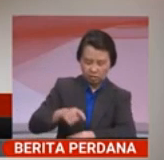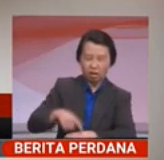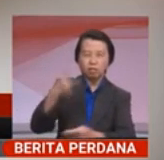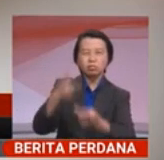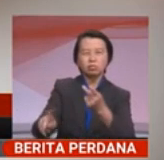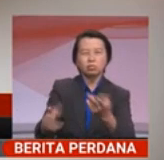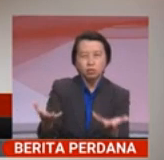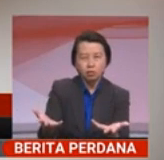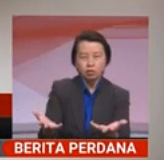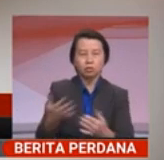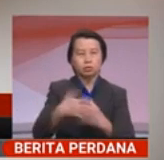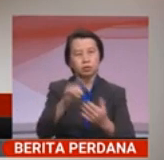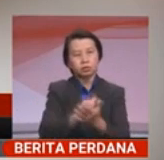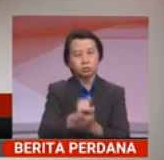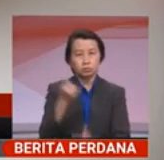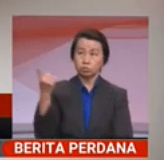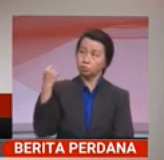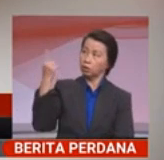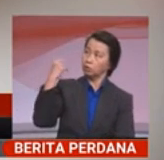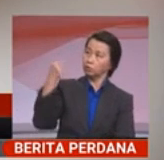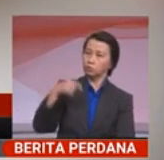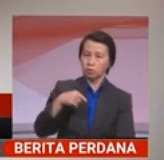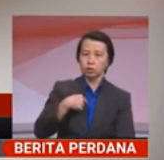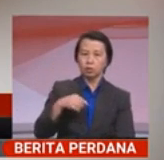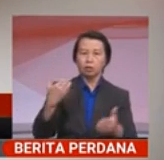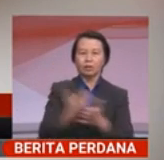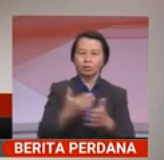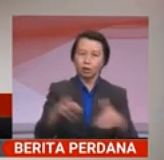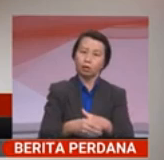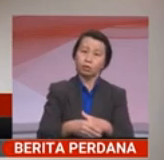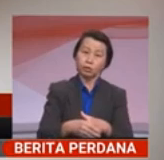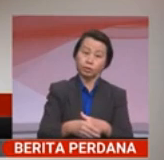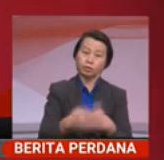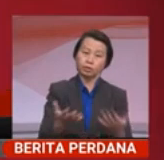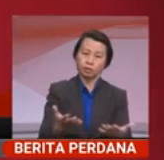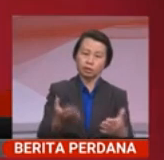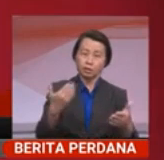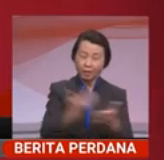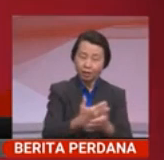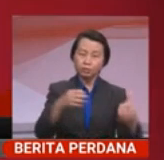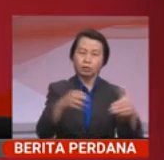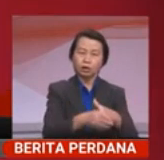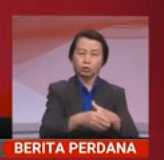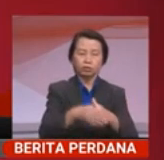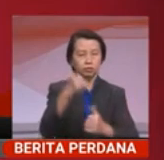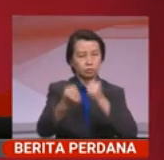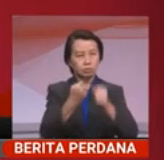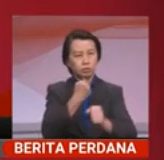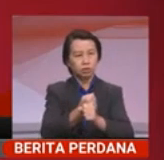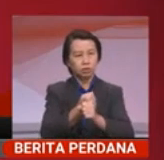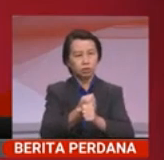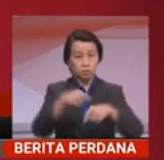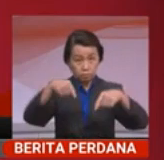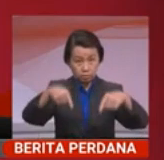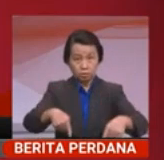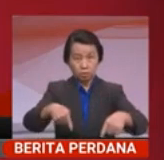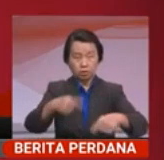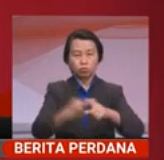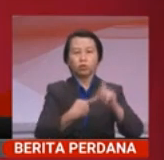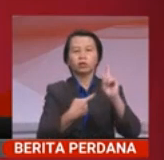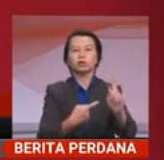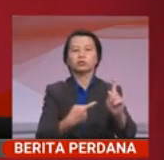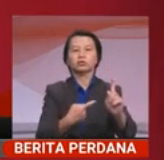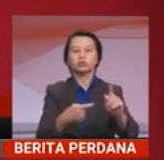betul. Lepas tu baru-baru lagi Daniel baru kahwin. Baru je kahwin tahun ni bulan